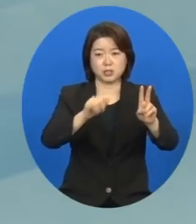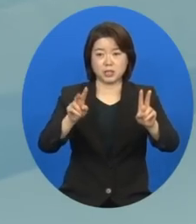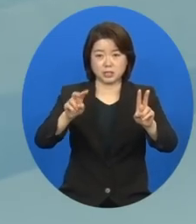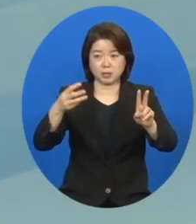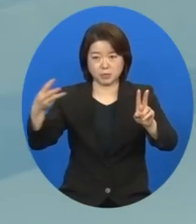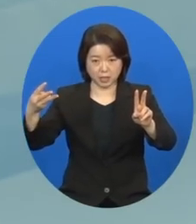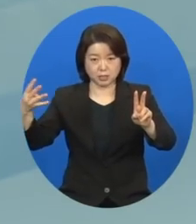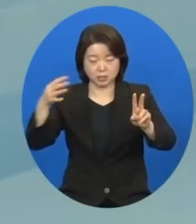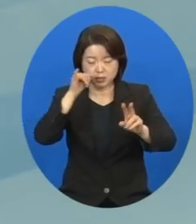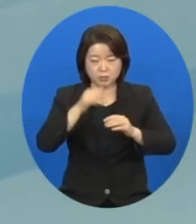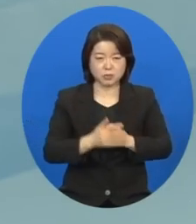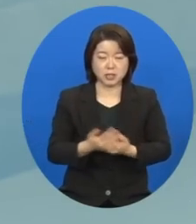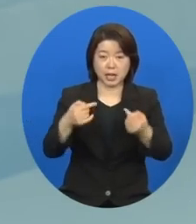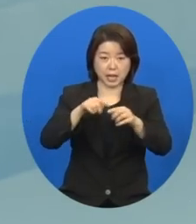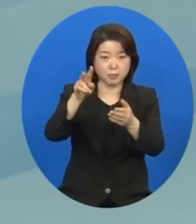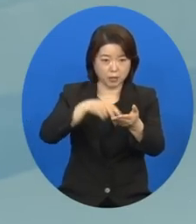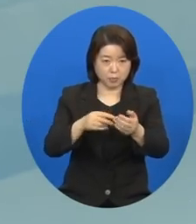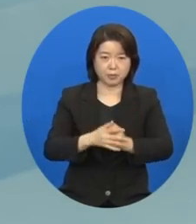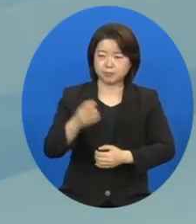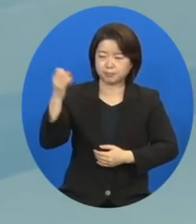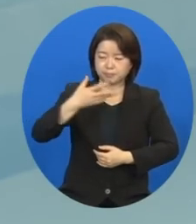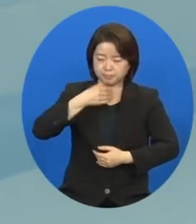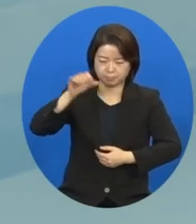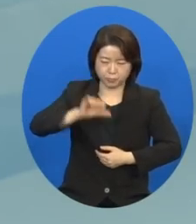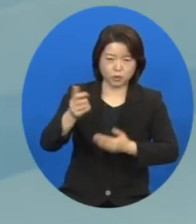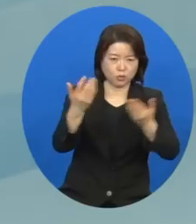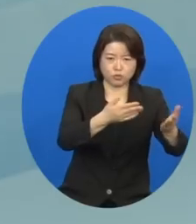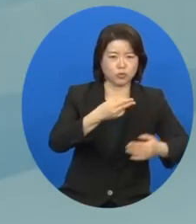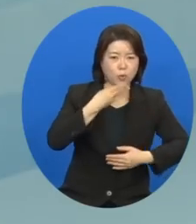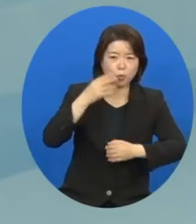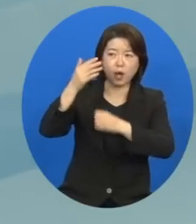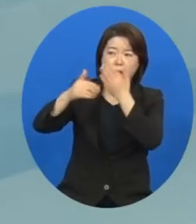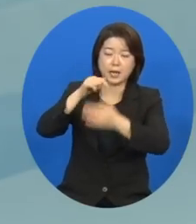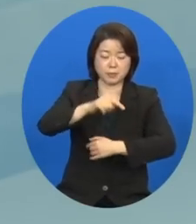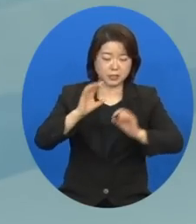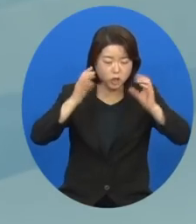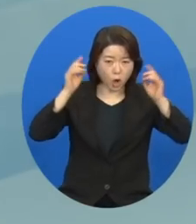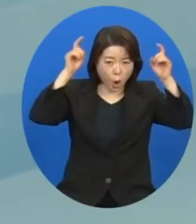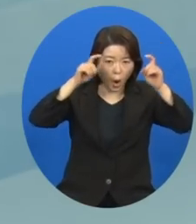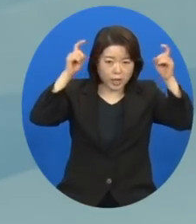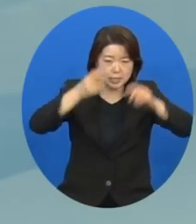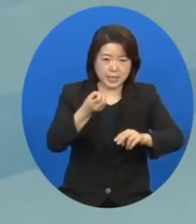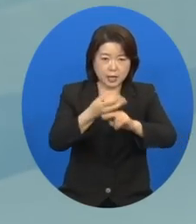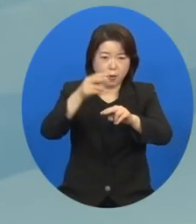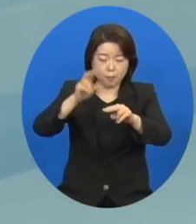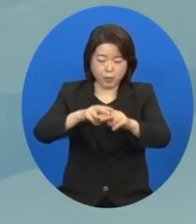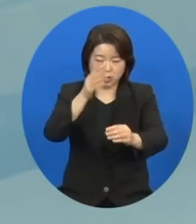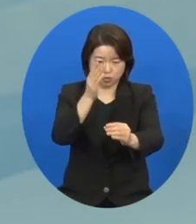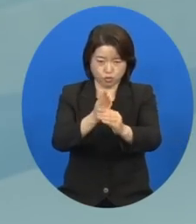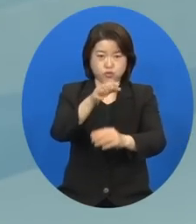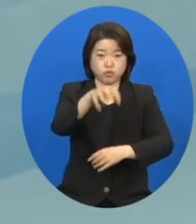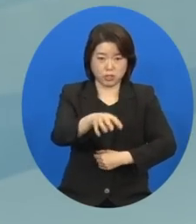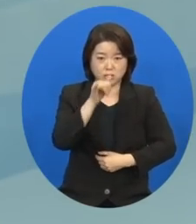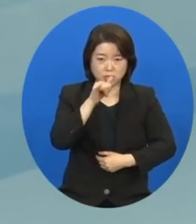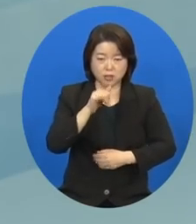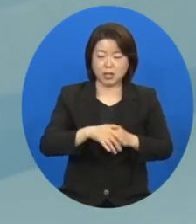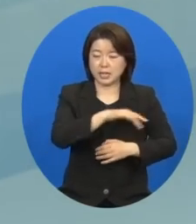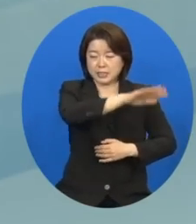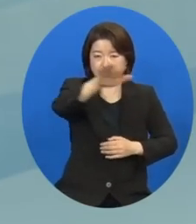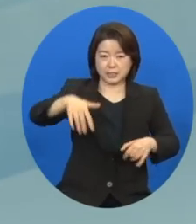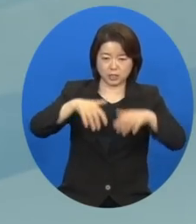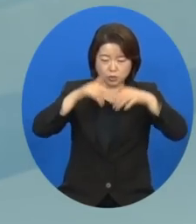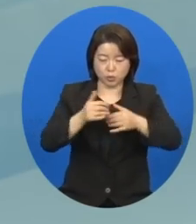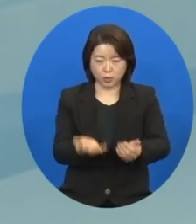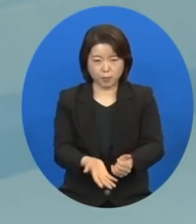함께 읽어보겠습니다. 시작. 다시 저주가 없으며 하나님과 그 어린 양의 보좌가 그 가운데 있으리니 그의 종들이 그를